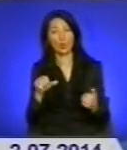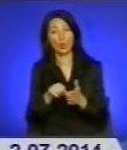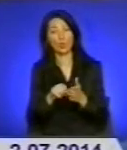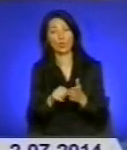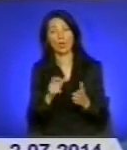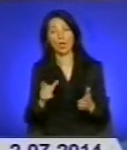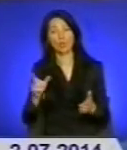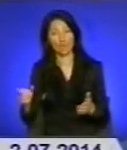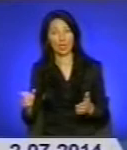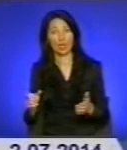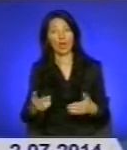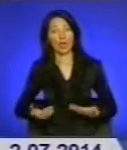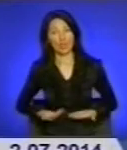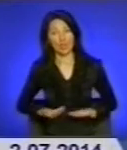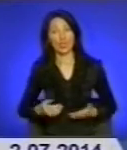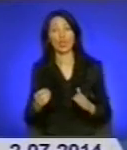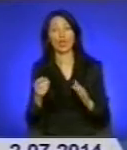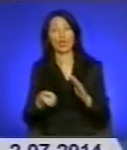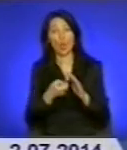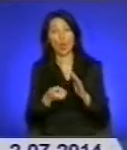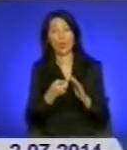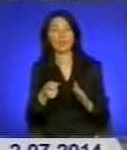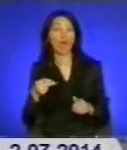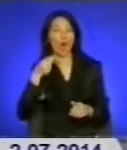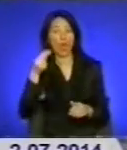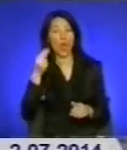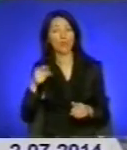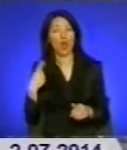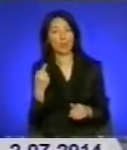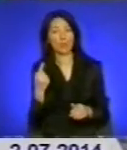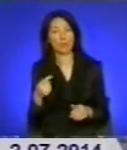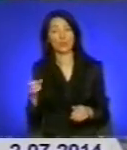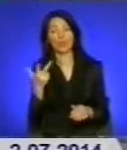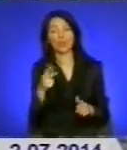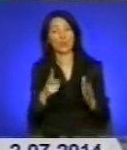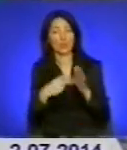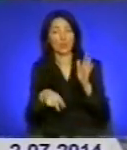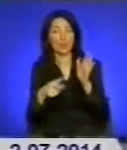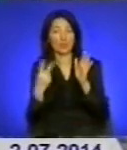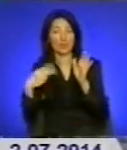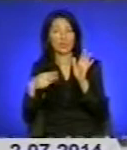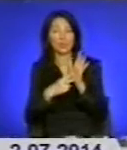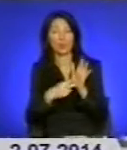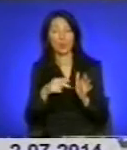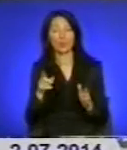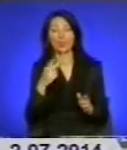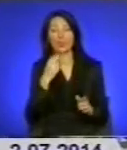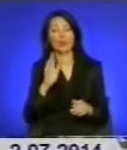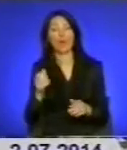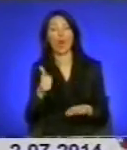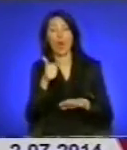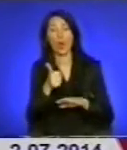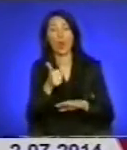жителі Донецької та Луганської областей детальніше далі із третього по 27 червня проводилася основна сесія зовнішнього